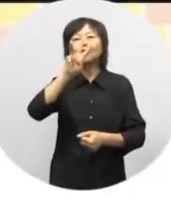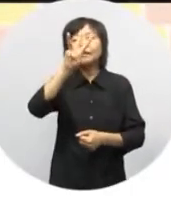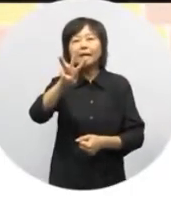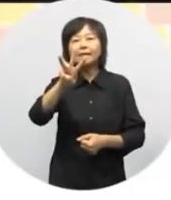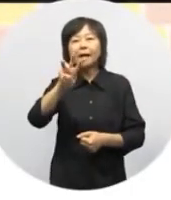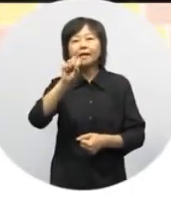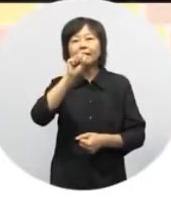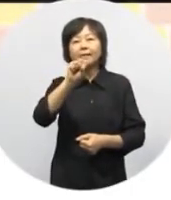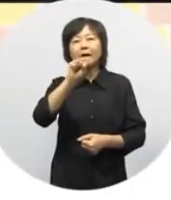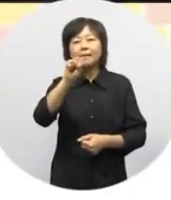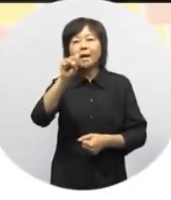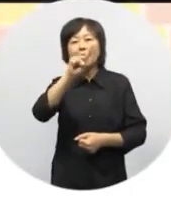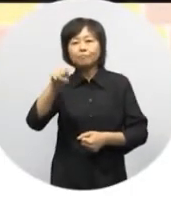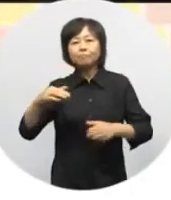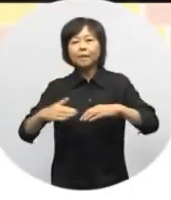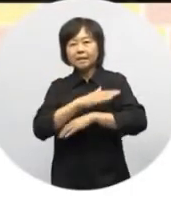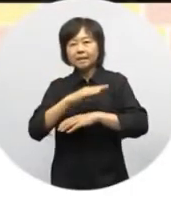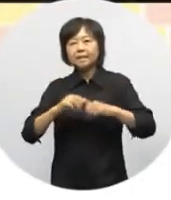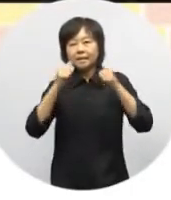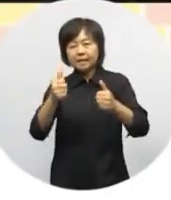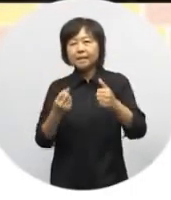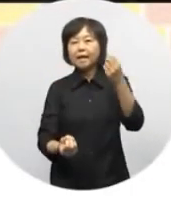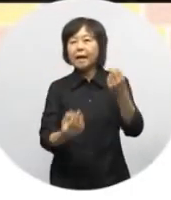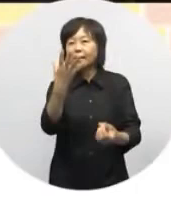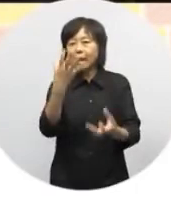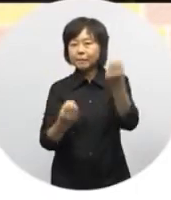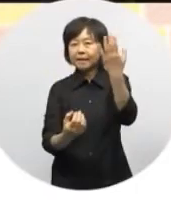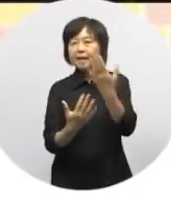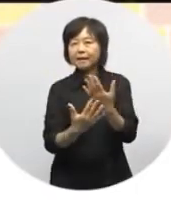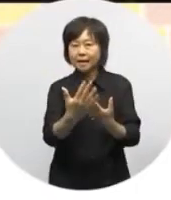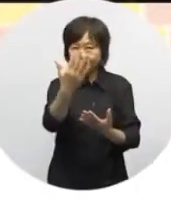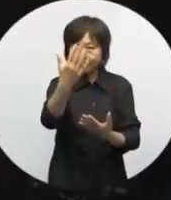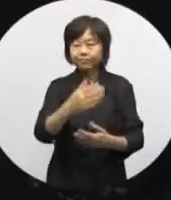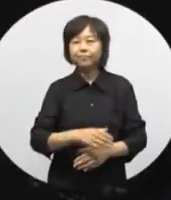ンビーチ茅ヶ崎花火大会の模様をご紹介します。